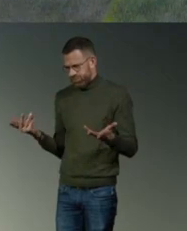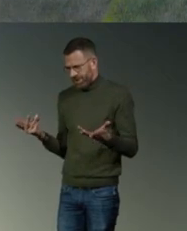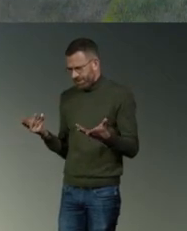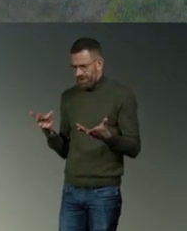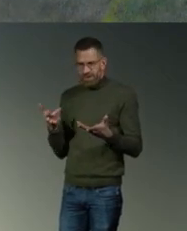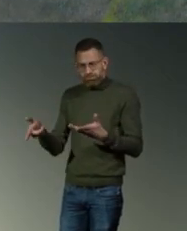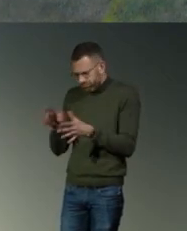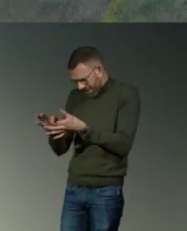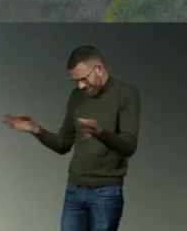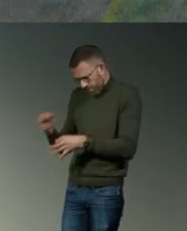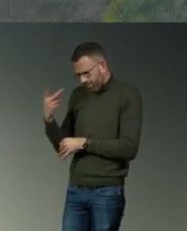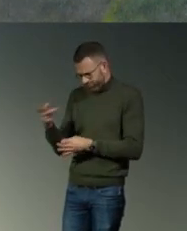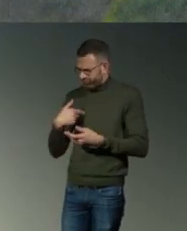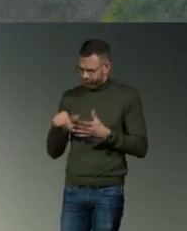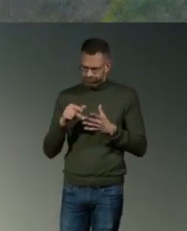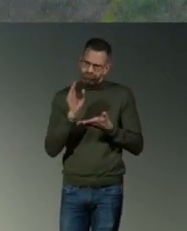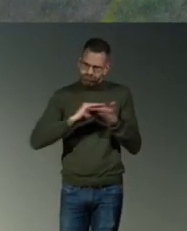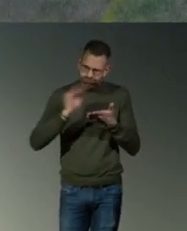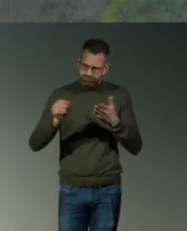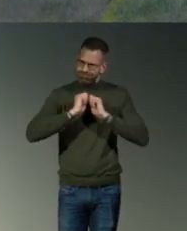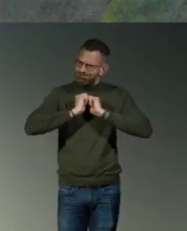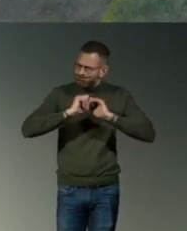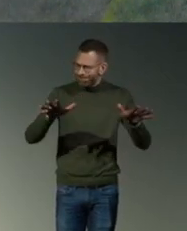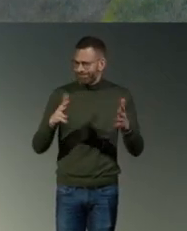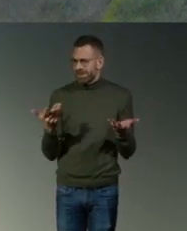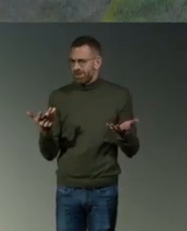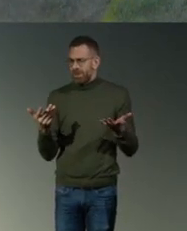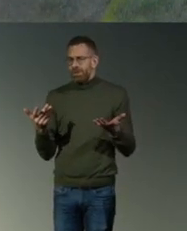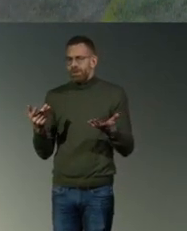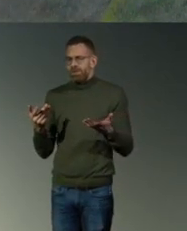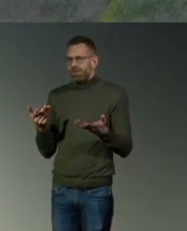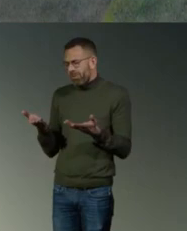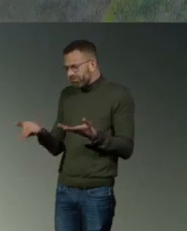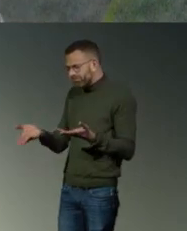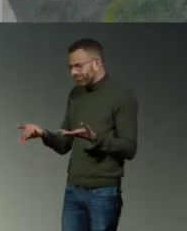d'écrire ce qui leur est arrivé pour que ça ne reste pas simplement